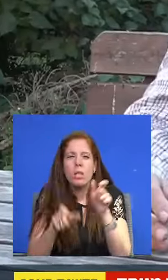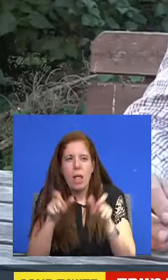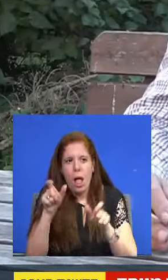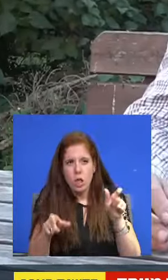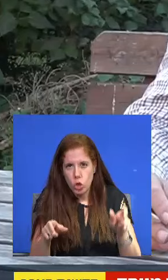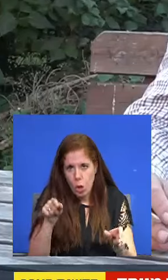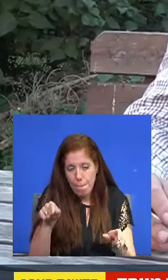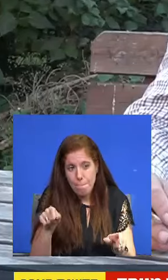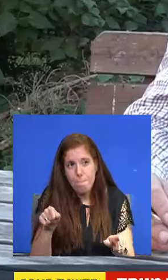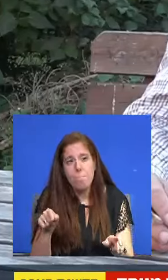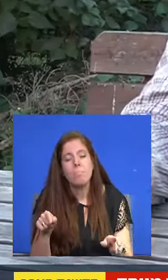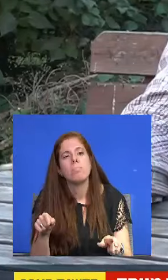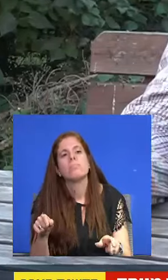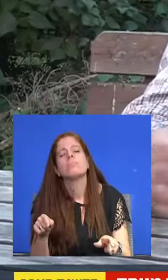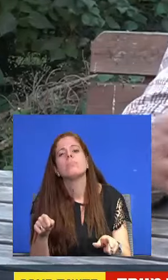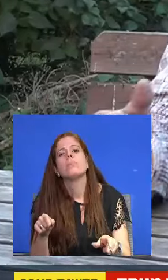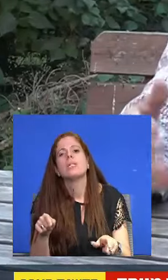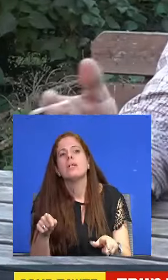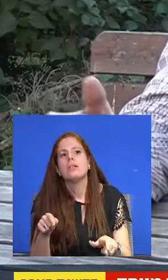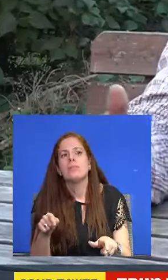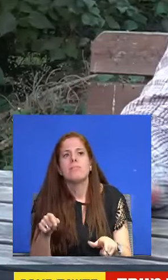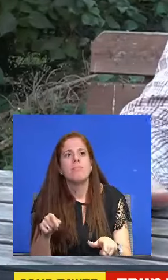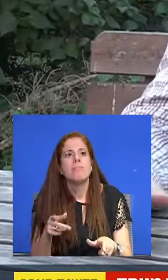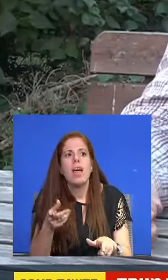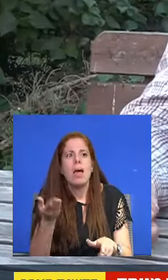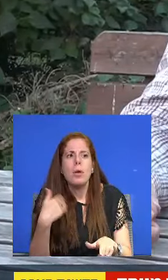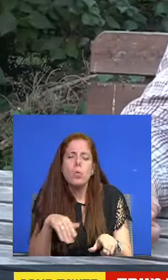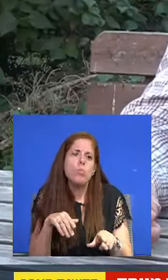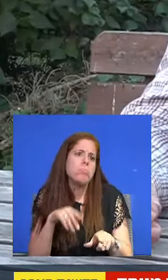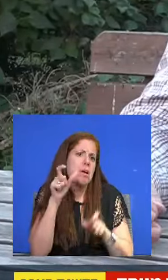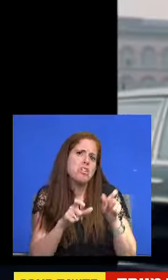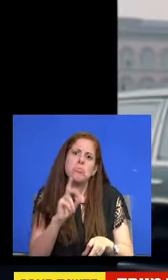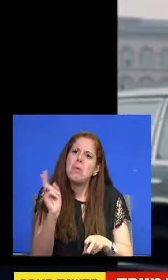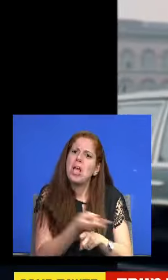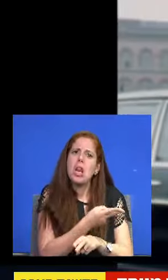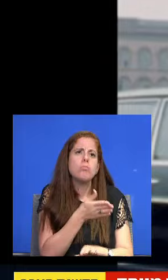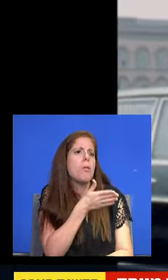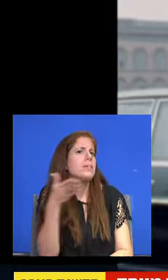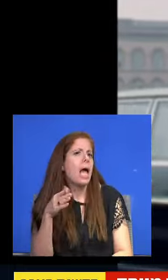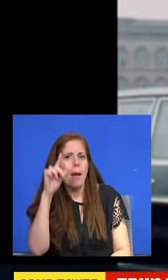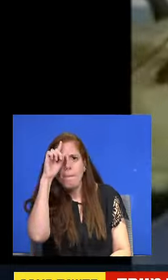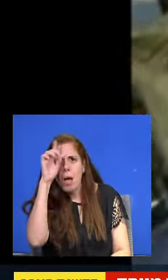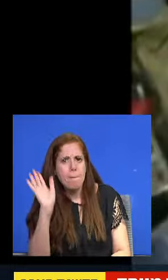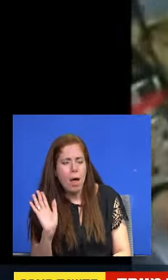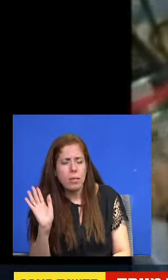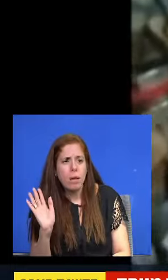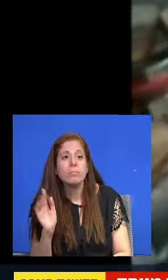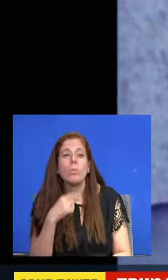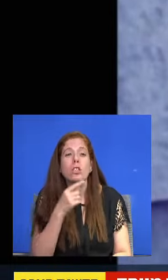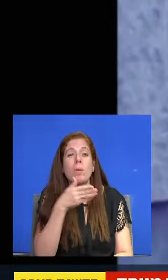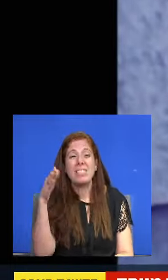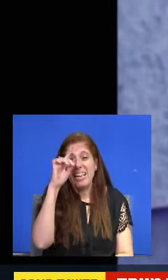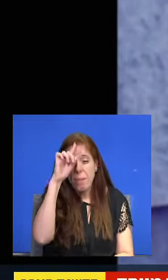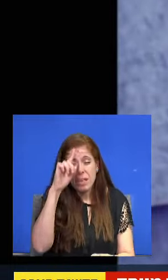mir die Leute anzuschauen. Das waren ganz normale DDR-Bürger. קוניג אומר שהמזרח-גרמנים עשו כל חיי